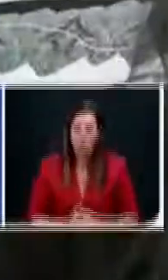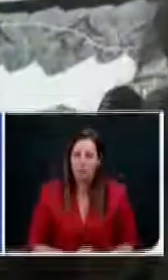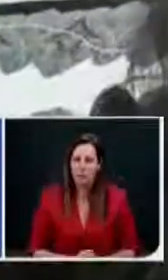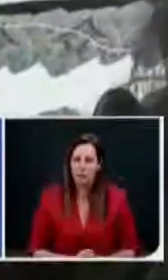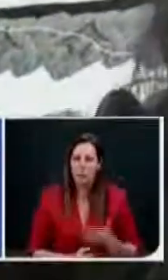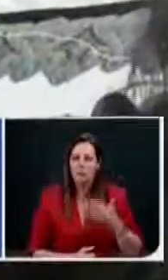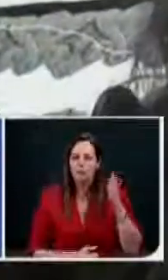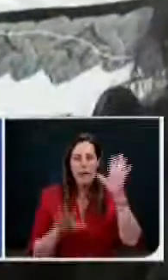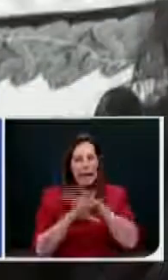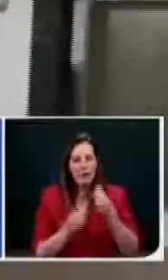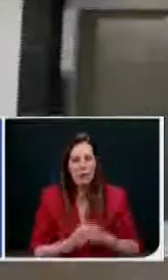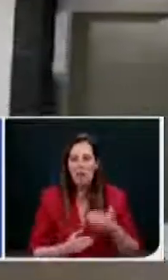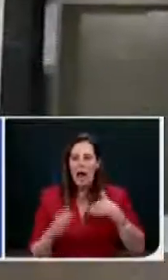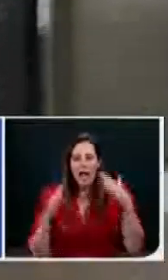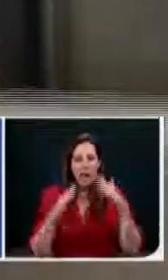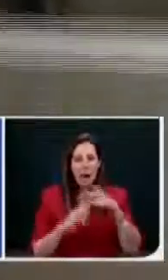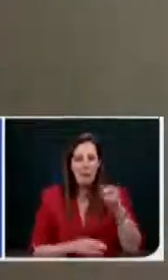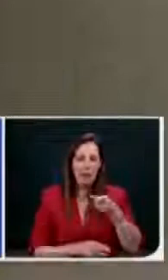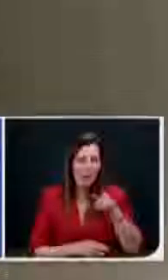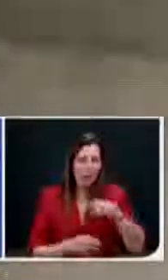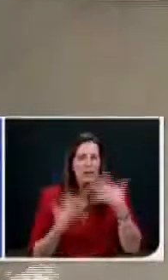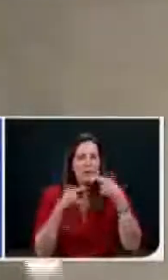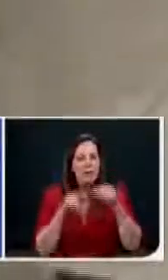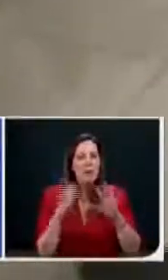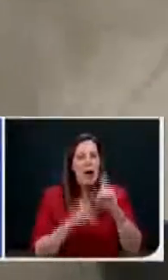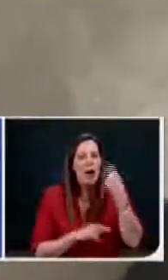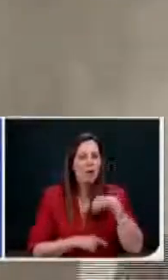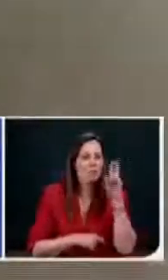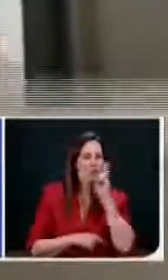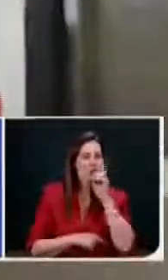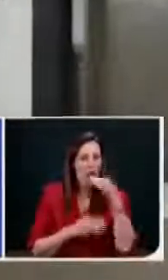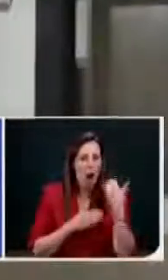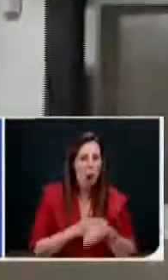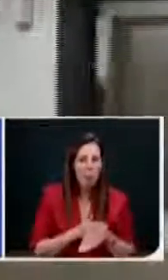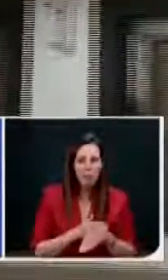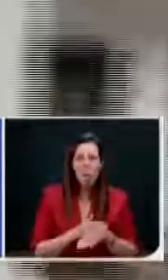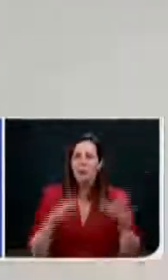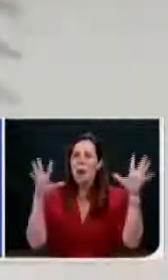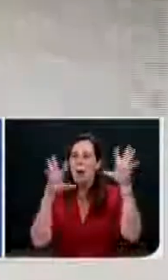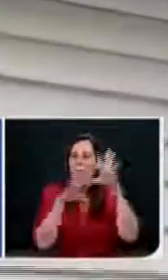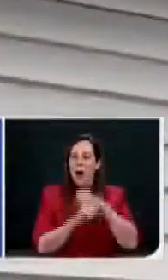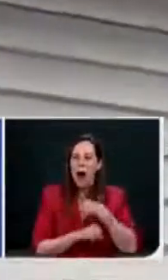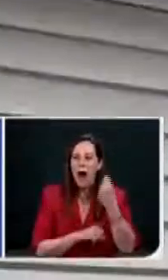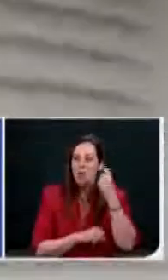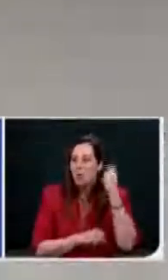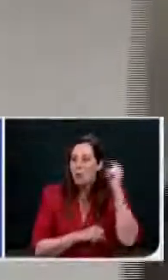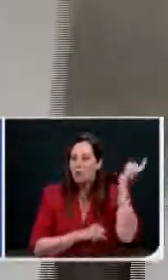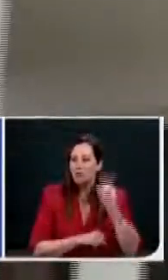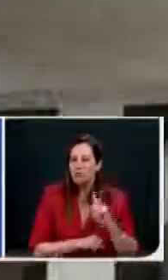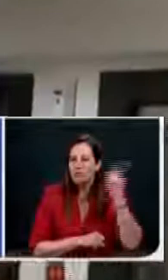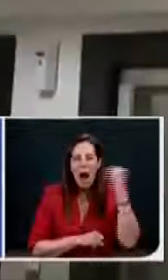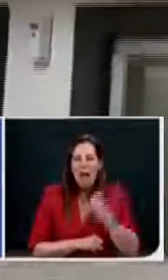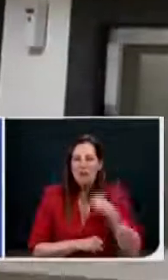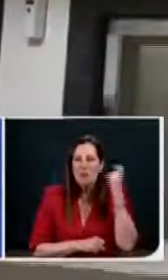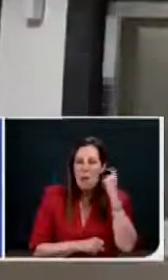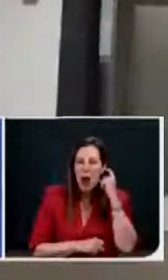היי סיוון, ערב טוב. אני גרה בדימונה, רציתי לשתף אותך מה קרה לנו בשישי האחרון. במהלך הלילה הפחדנו ברעשים ופיצוצים